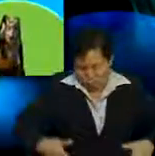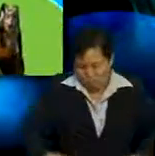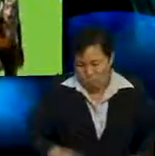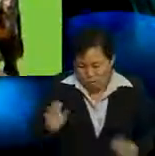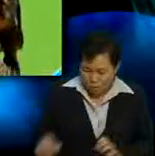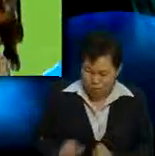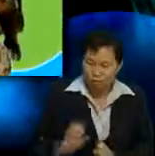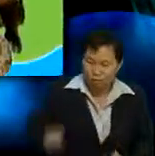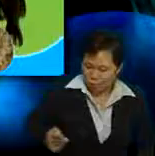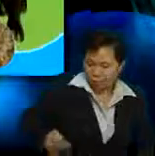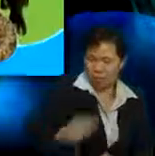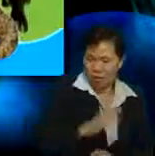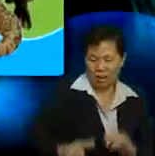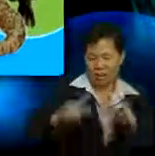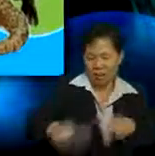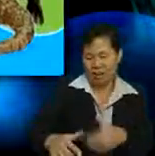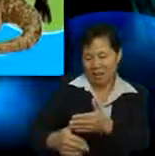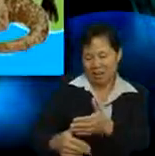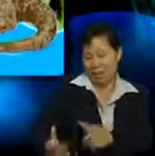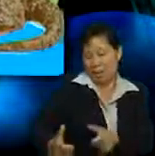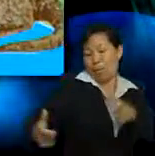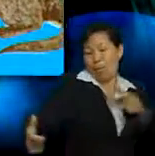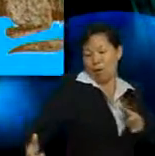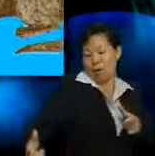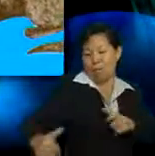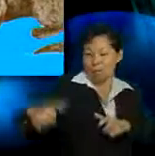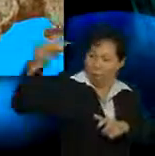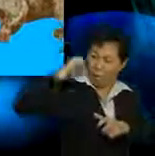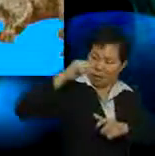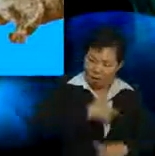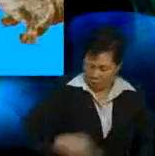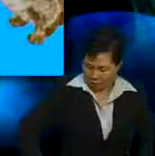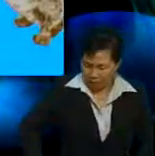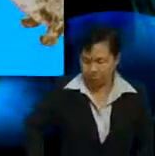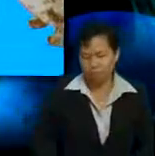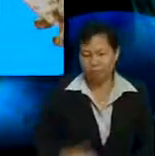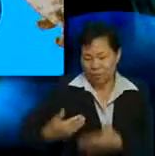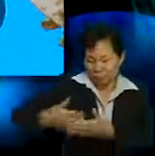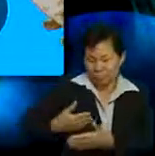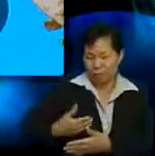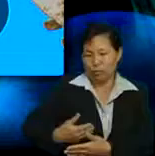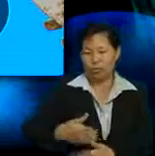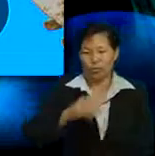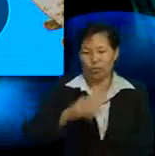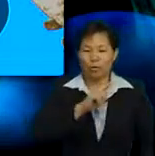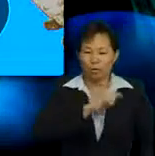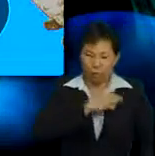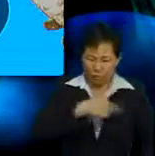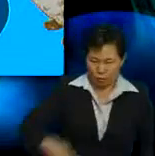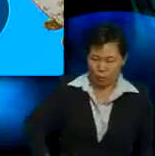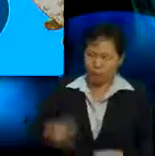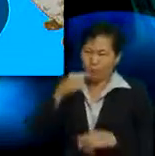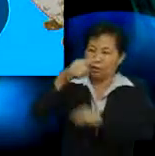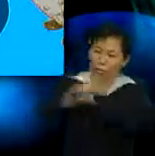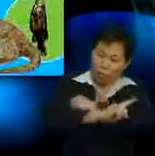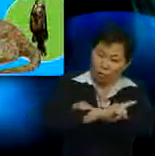bergegas dan meletakkan seekor ikan yang besar itu di belakang Raja Memerang. Sebelum tuanku menjatuhkan hukuman